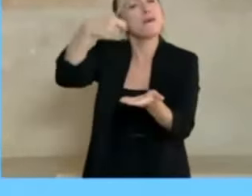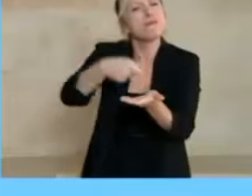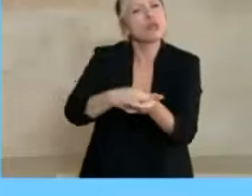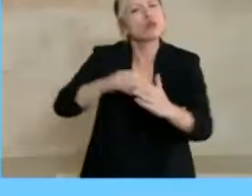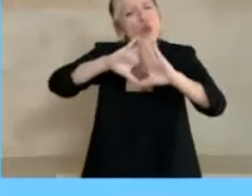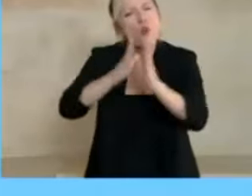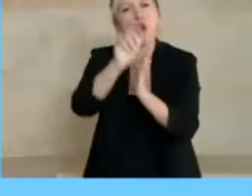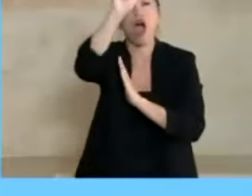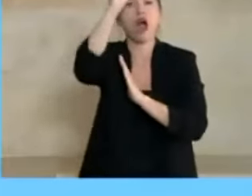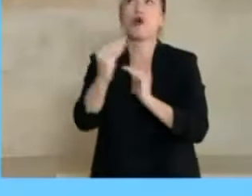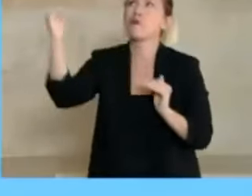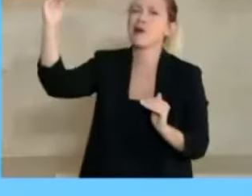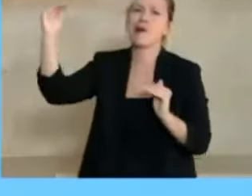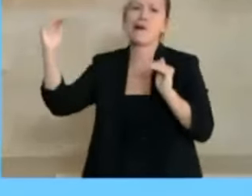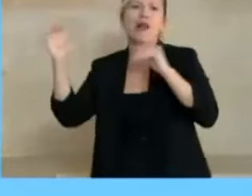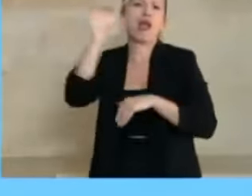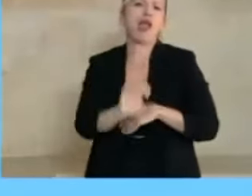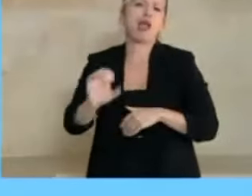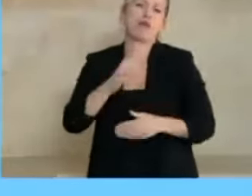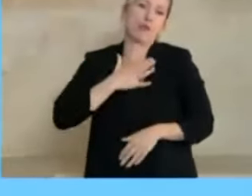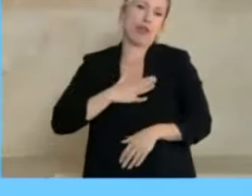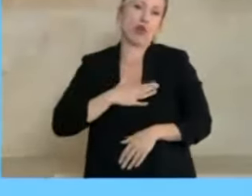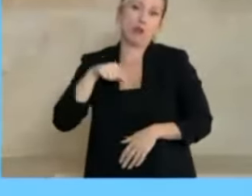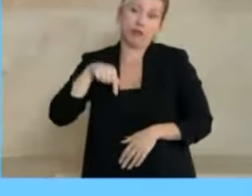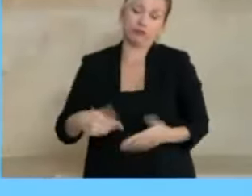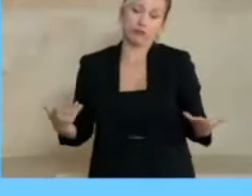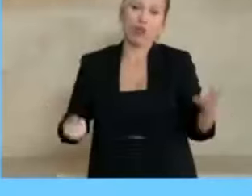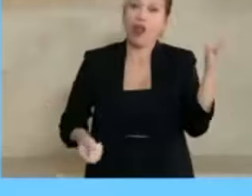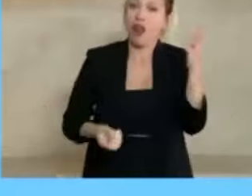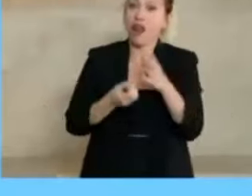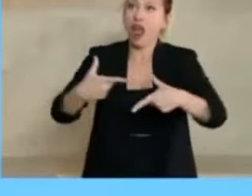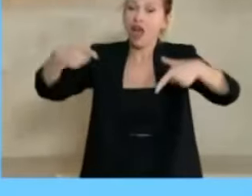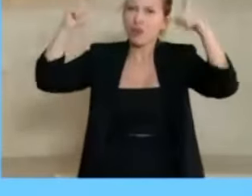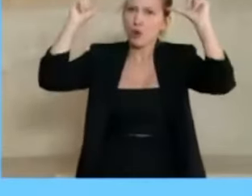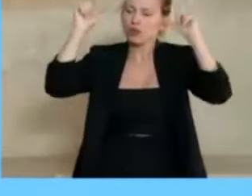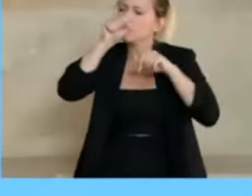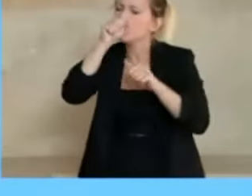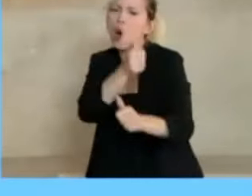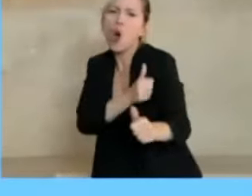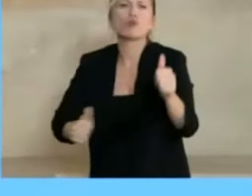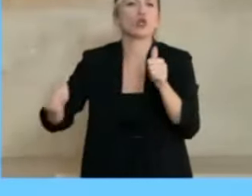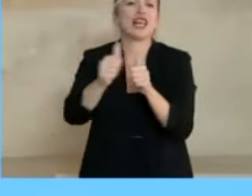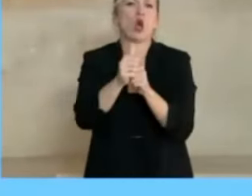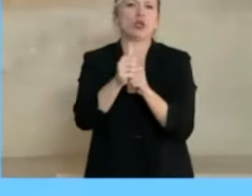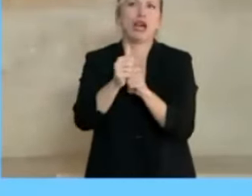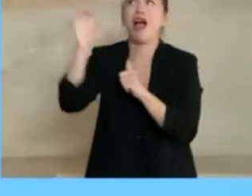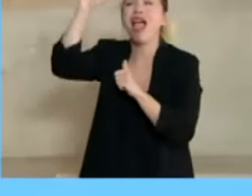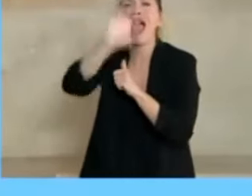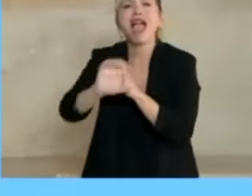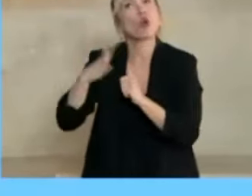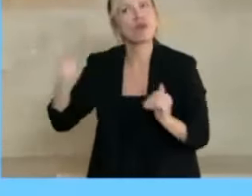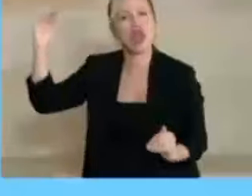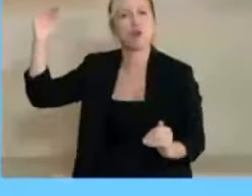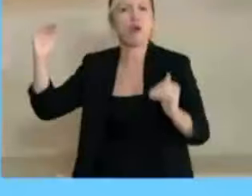τη διαδρομή της σύγκλησης με την Ευρώπη την υπηρετεί η κυβέρνησή μας με συνέπεια από το 2019.